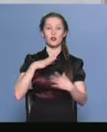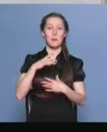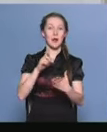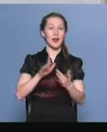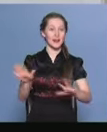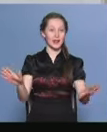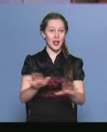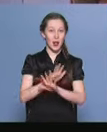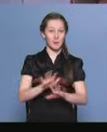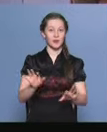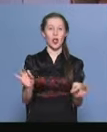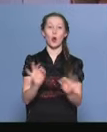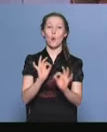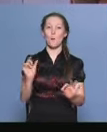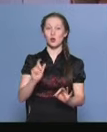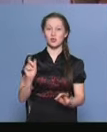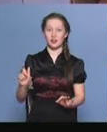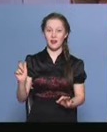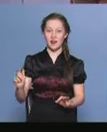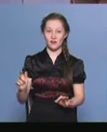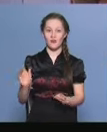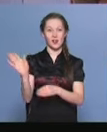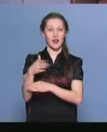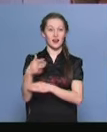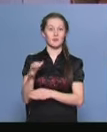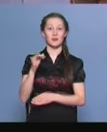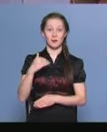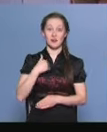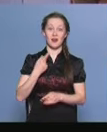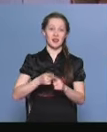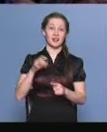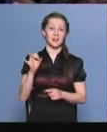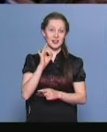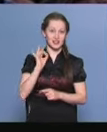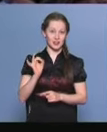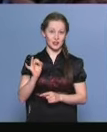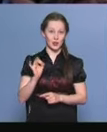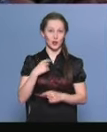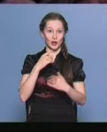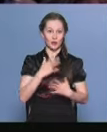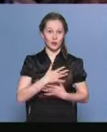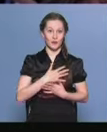про композиторов. Я люблю историю, мне это интересно, поэтому я и пришла. Нужно, конечно,